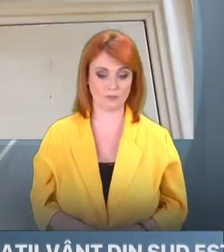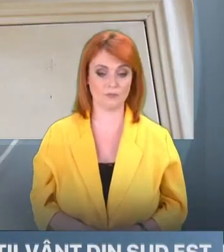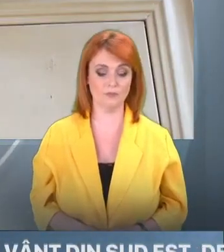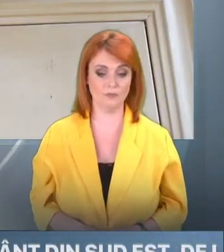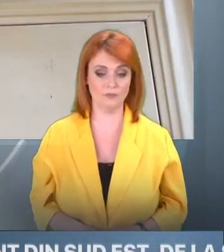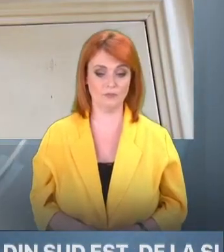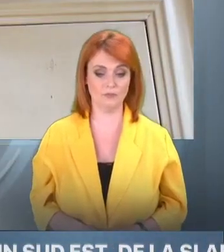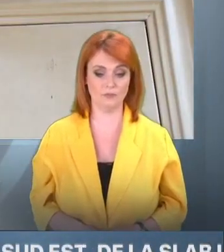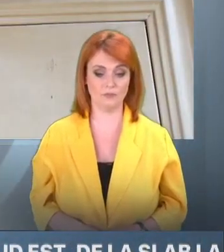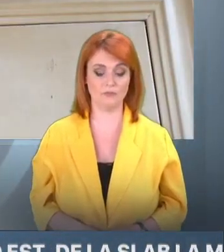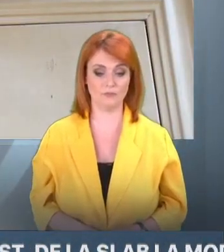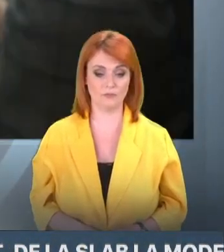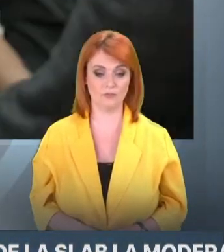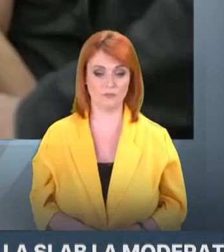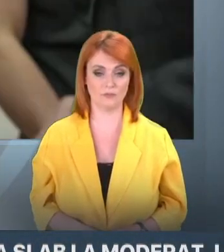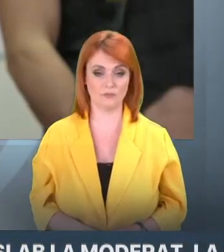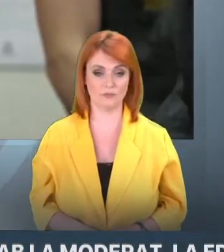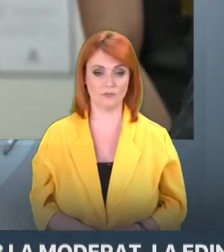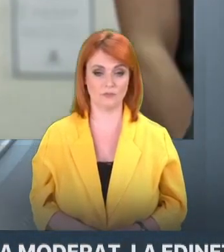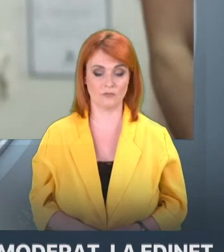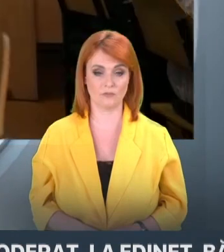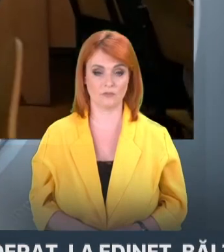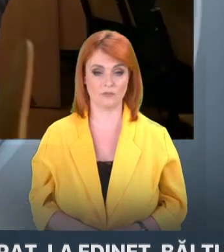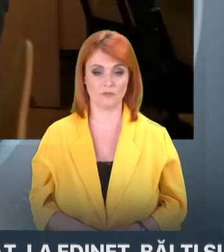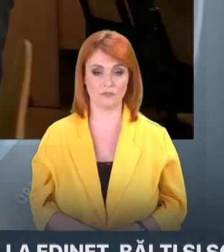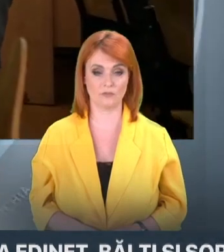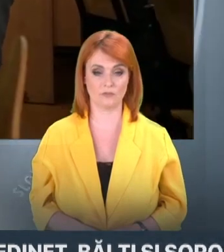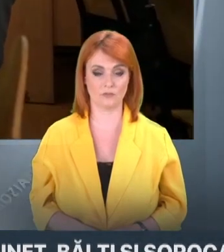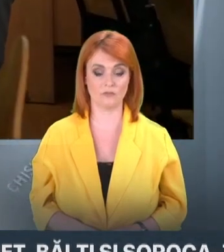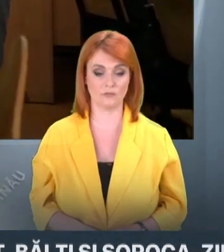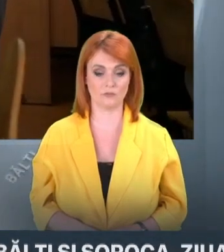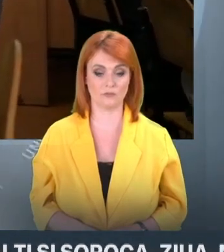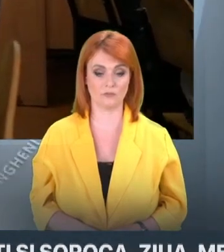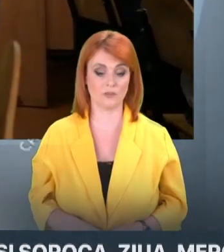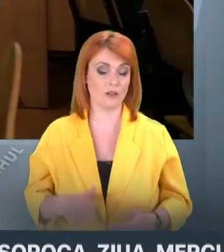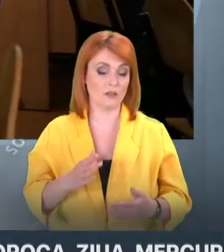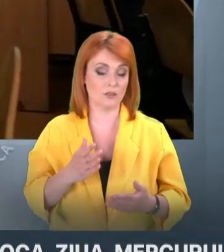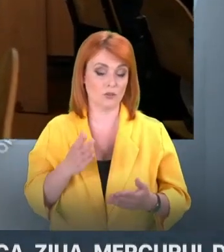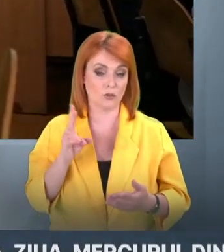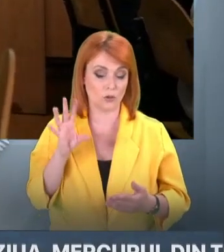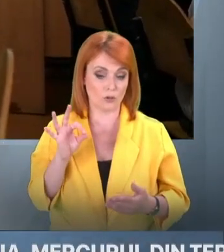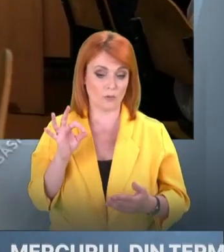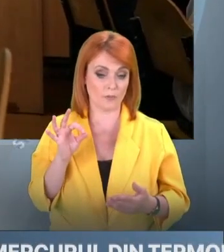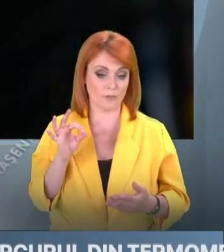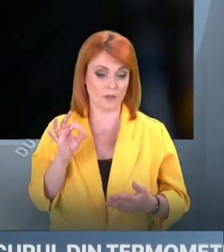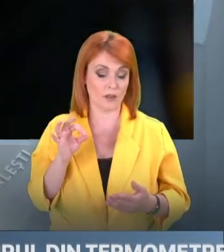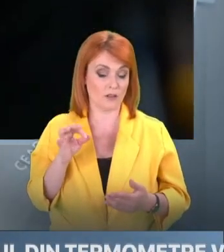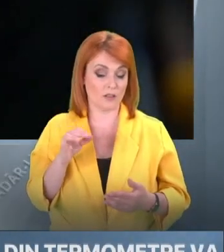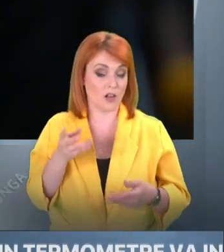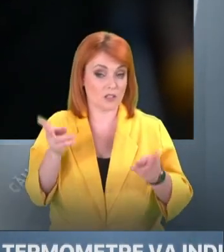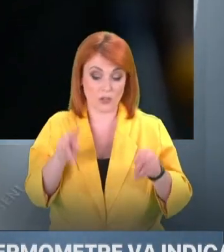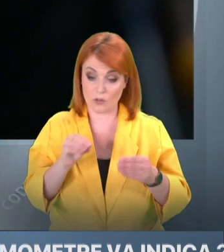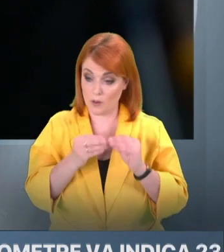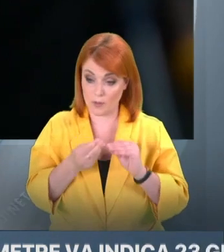care favorizează companiile să activeze în acest sector, dar marea problemă este capitalul uman. Deci nu